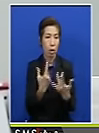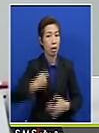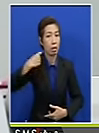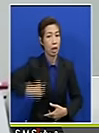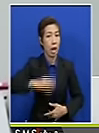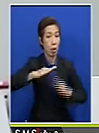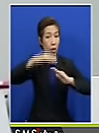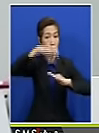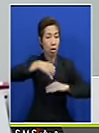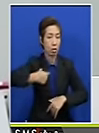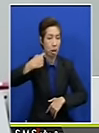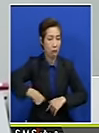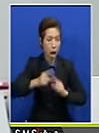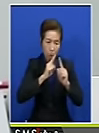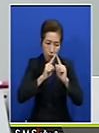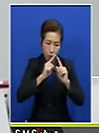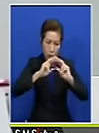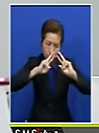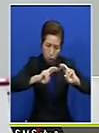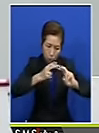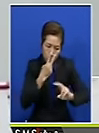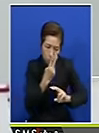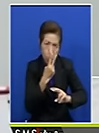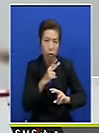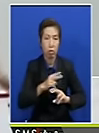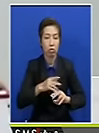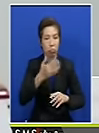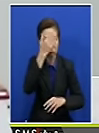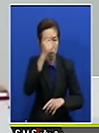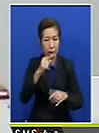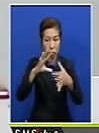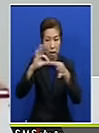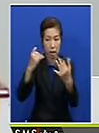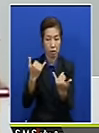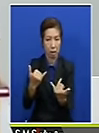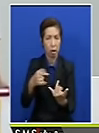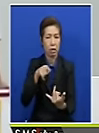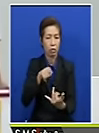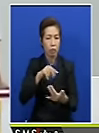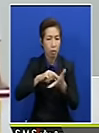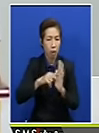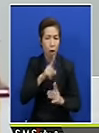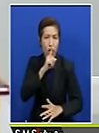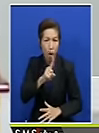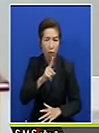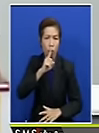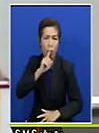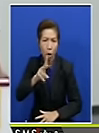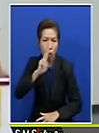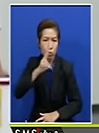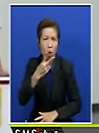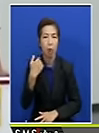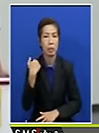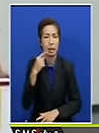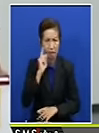ทนายก็กำลังศึกษาอยู่เพราะว่าคดีที่เป็นประเด็นอยู่เนี่ยเป็นการฟ้องซ้ำซ้อนซึ่ง